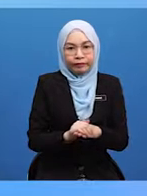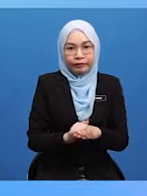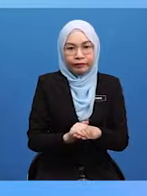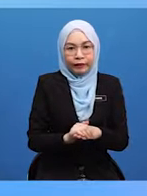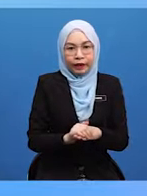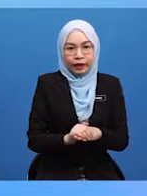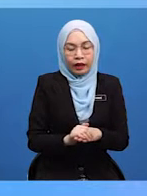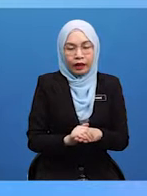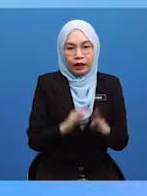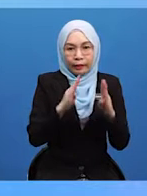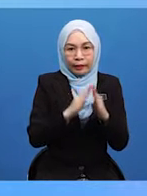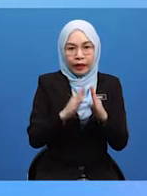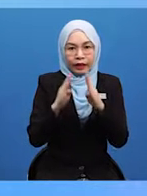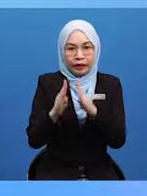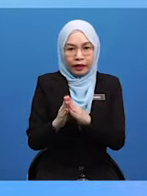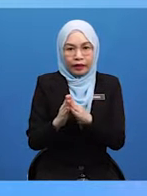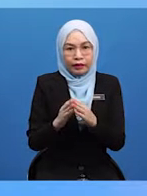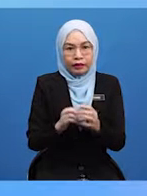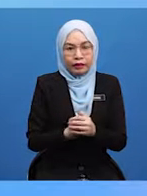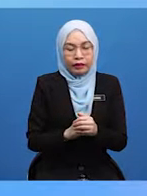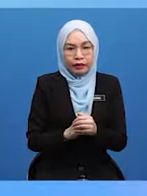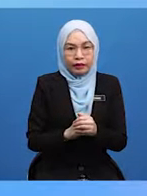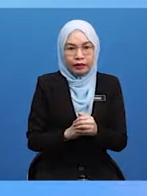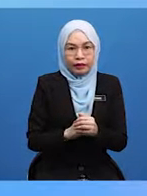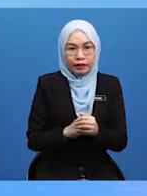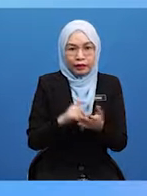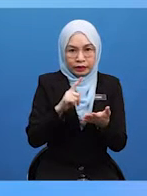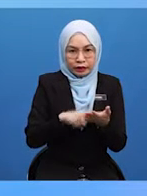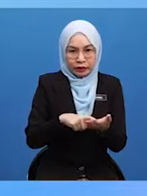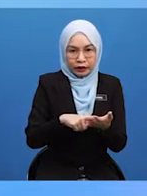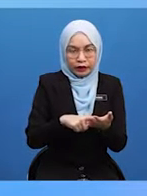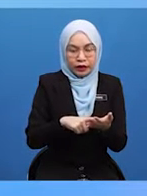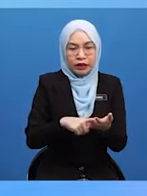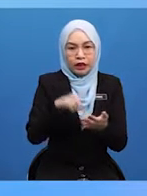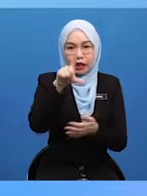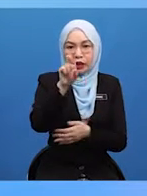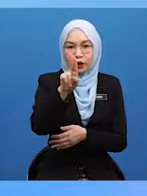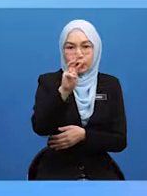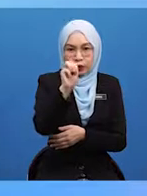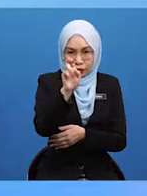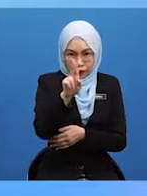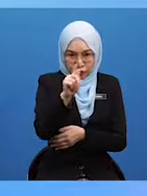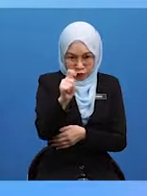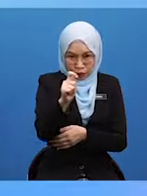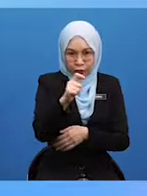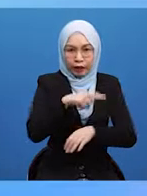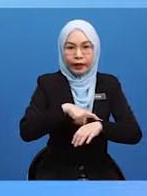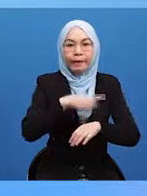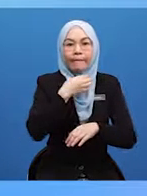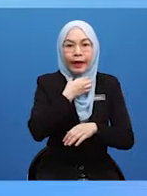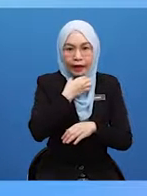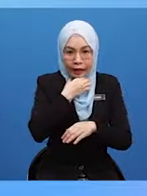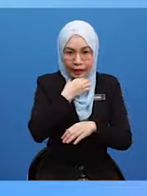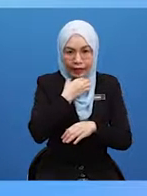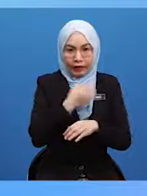Bandar pertahanan seperti Lumut di Perak dan Port Dickson di Negeri Sembilan